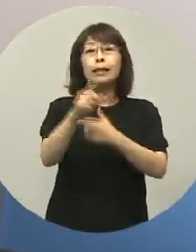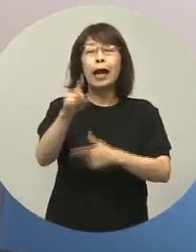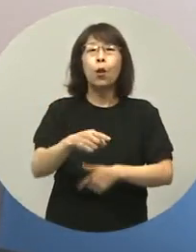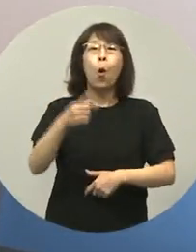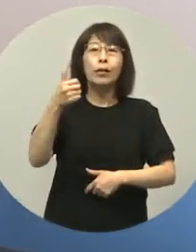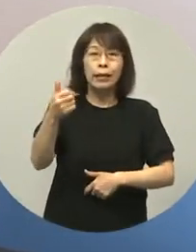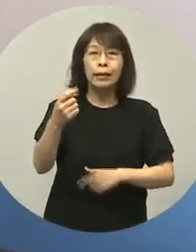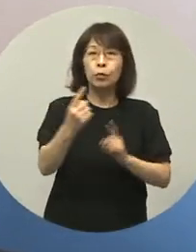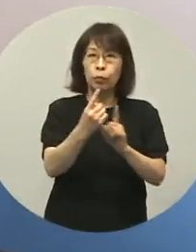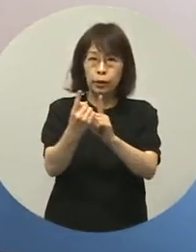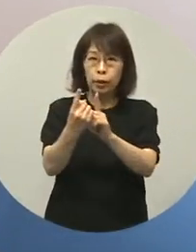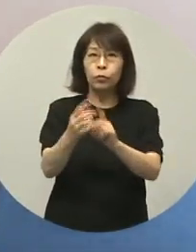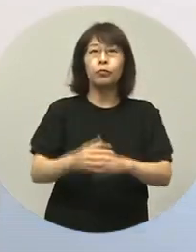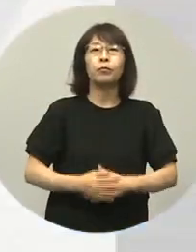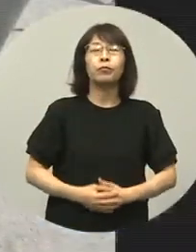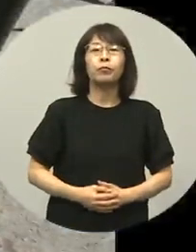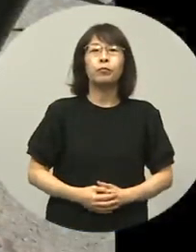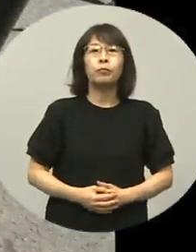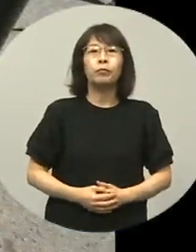に。